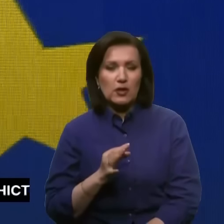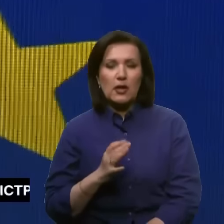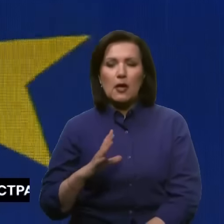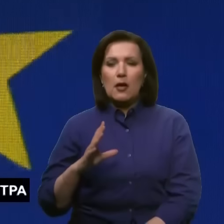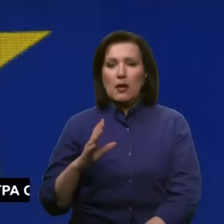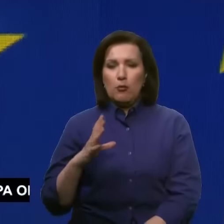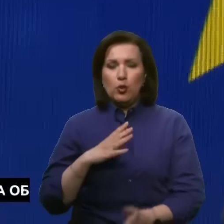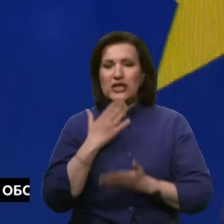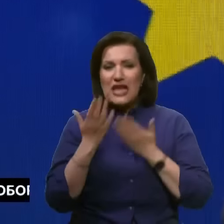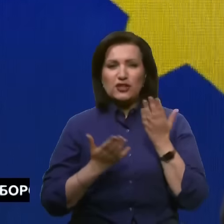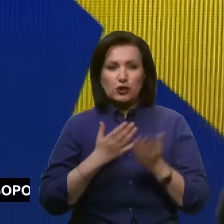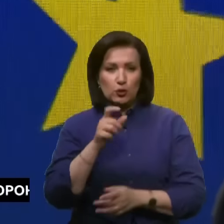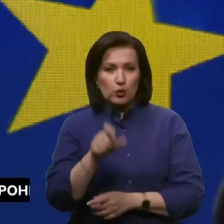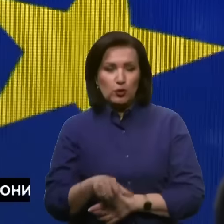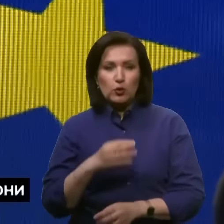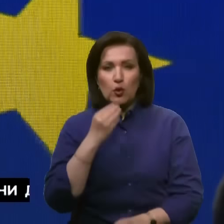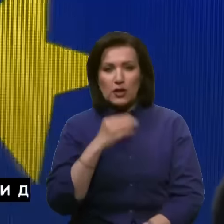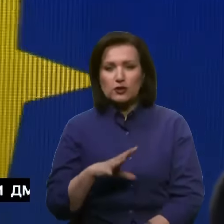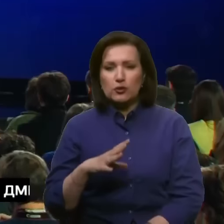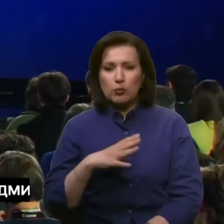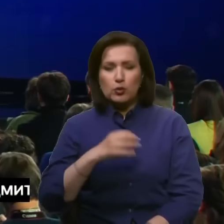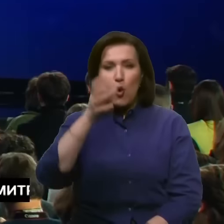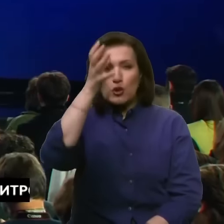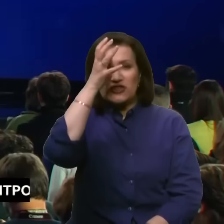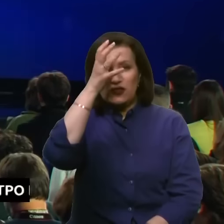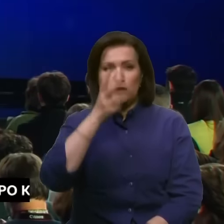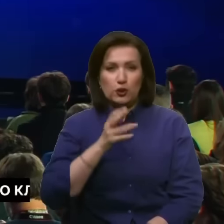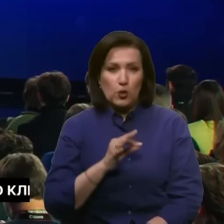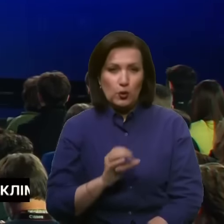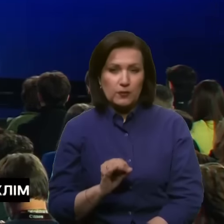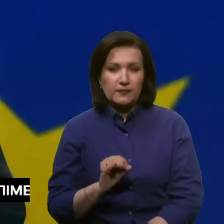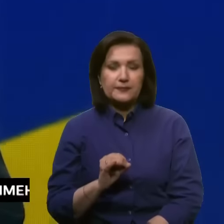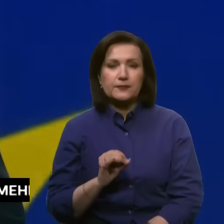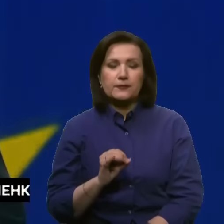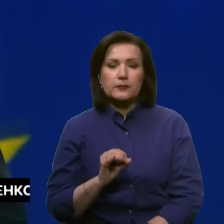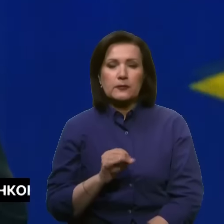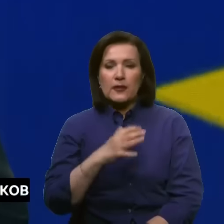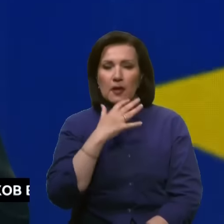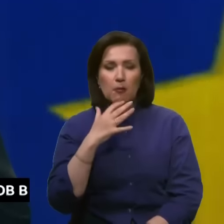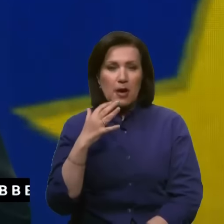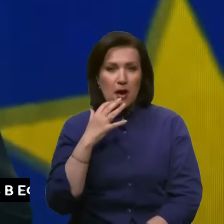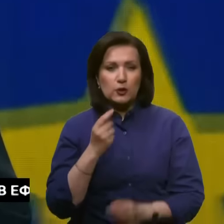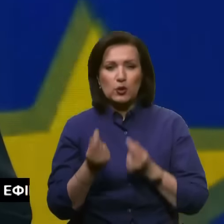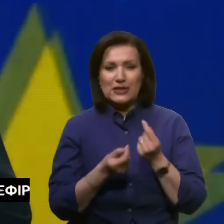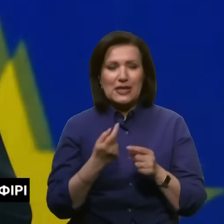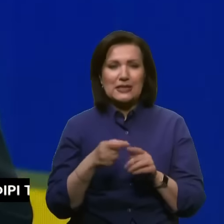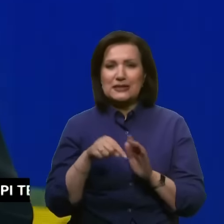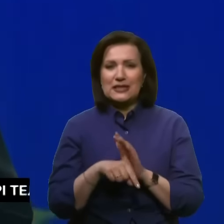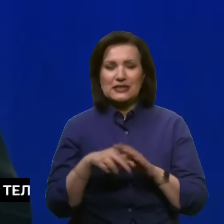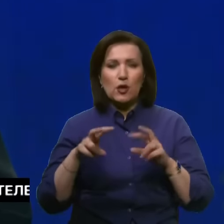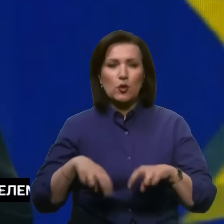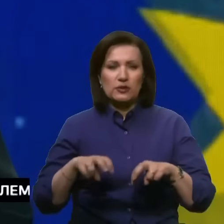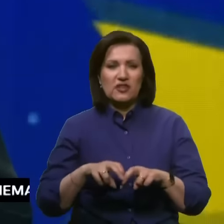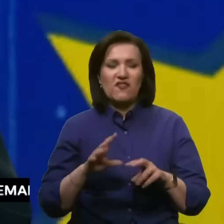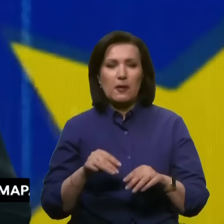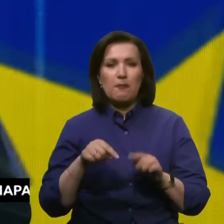важливо бути начитаною людиною, але краще бути освіченою. Ви знаєте, багато деталей, і це не значить